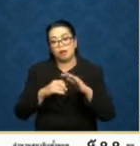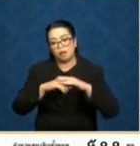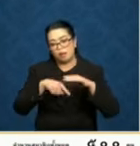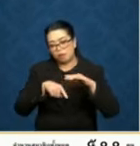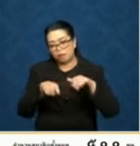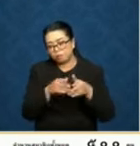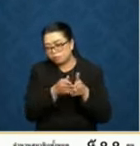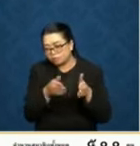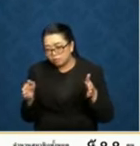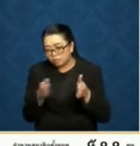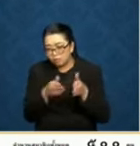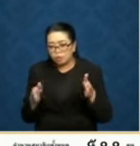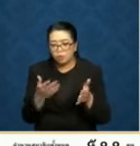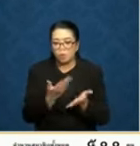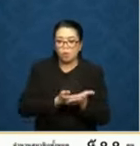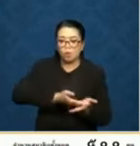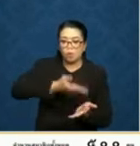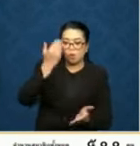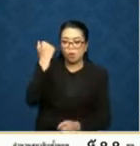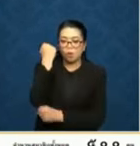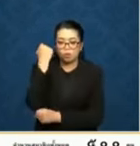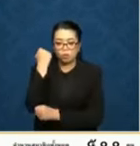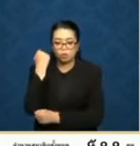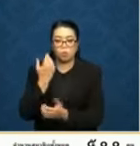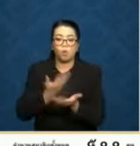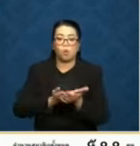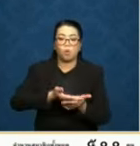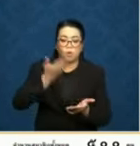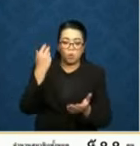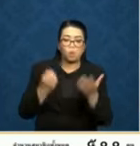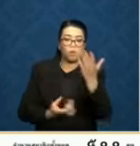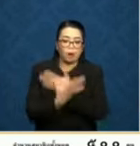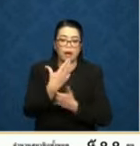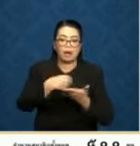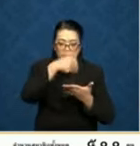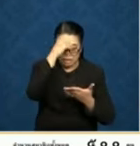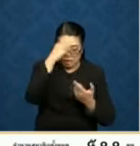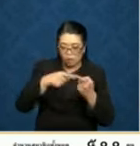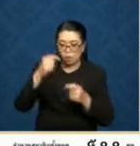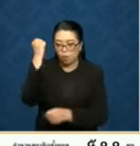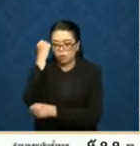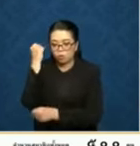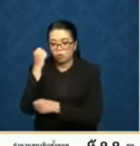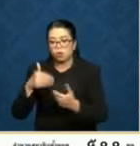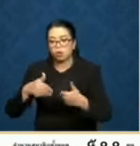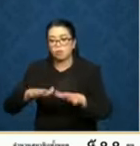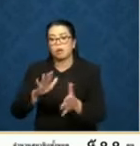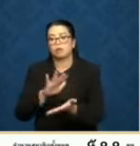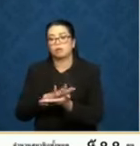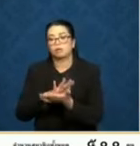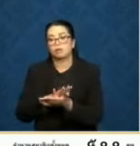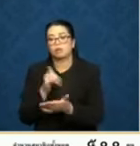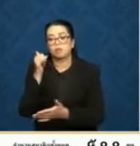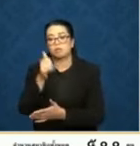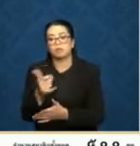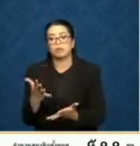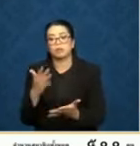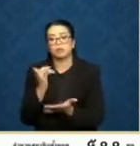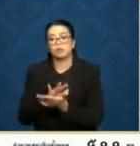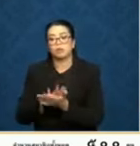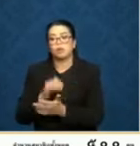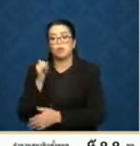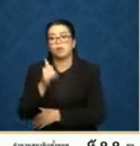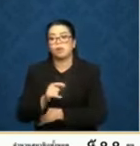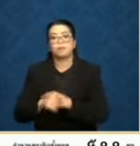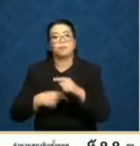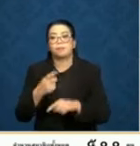่างระหวางคนจนและคนรวย ระบบแบบนี้เองครับที่ทำให้ช่องวาง ระห่างคนจนกับคนรวยที่จะเข้าถึง